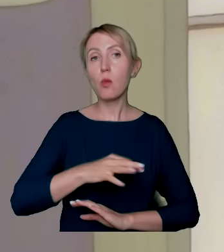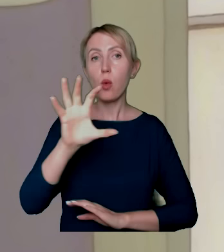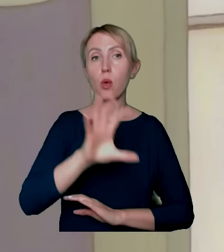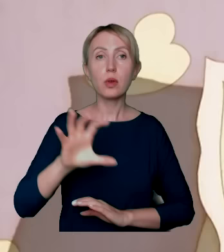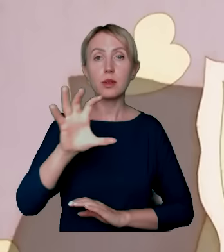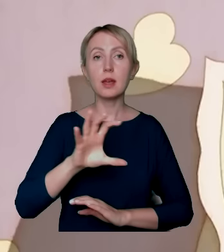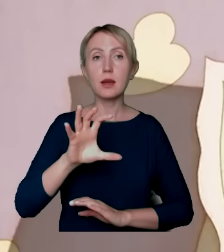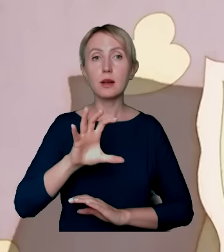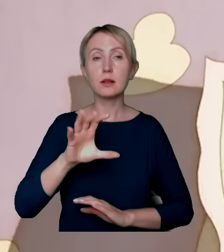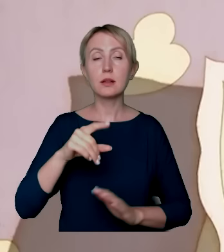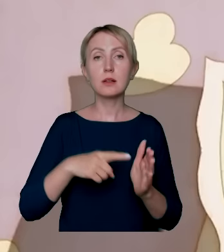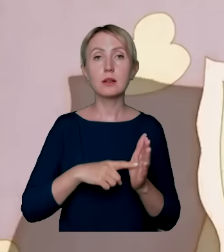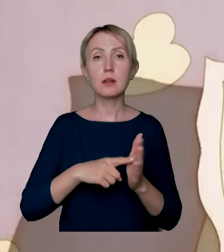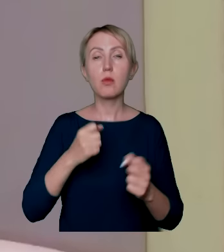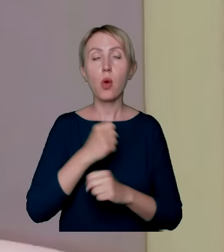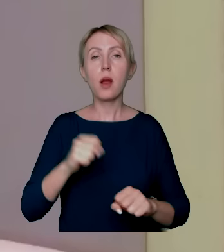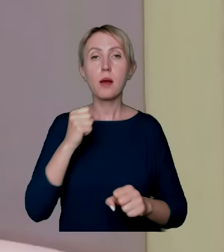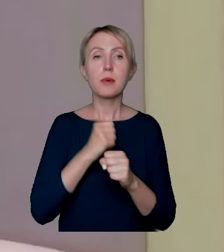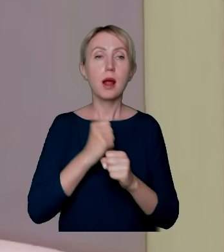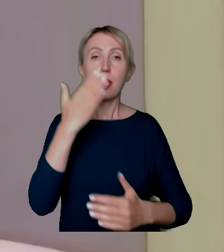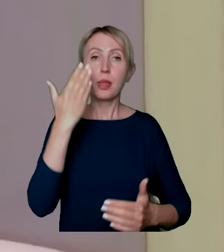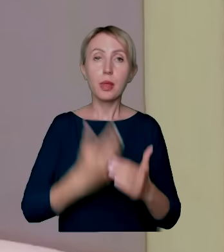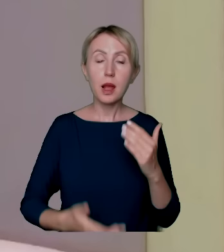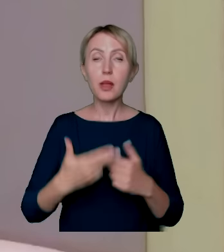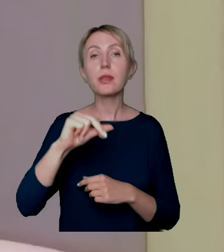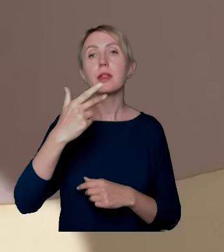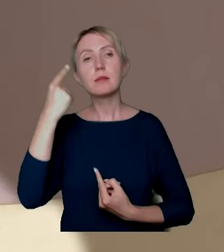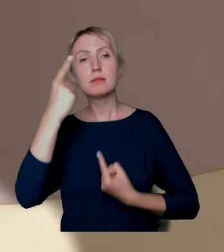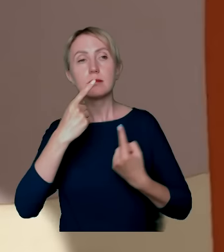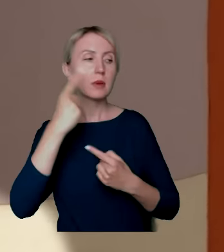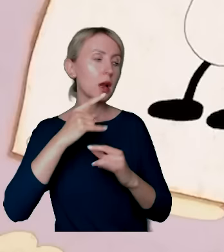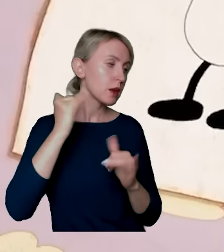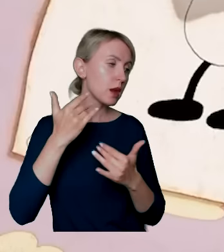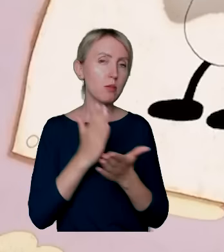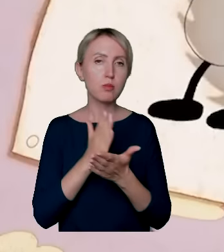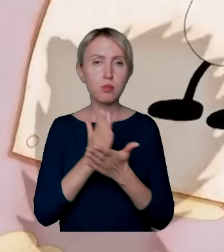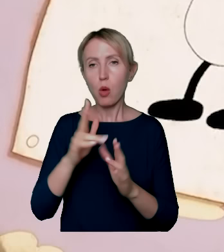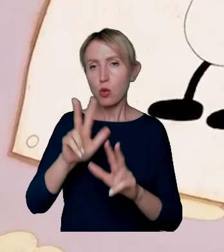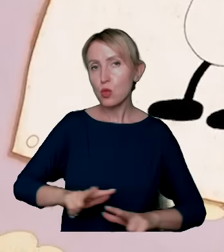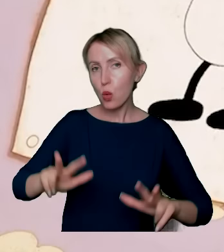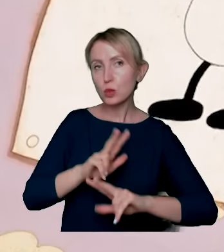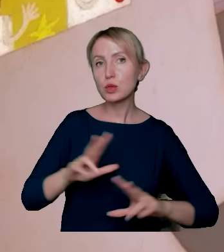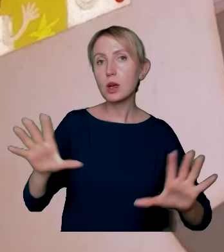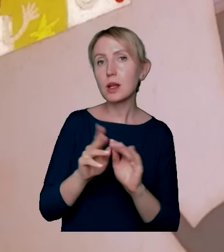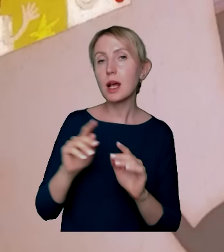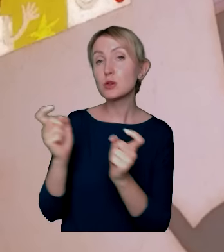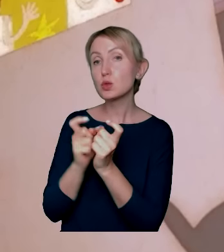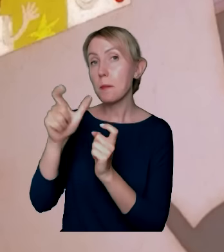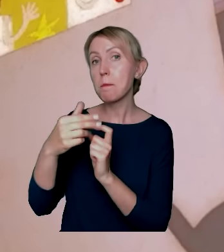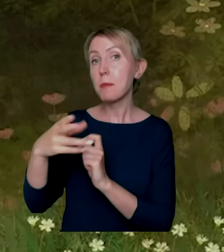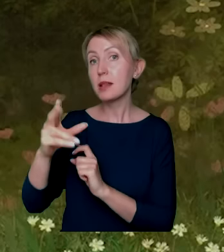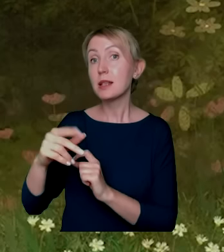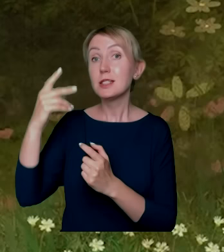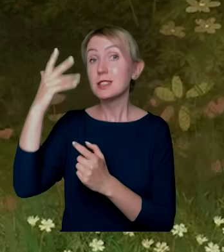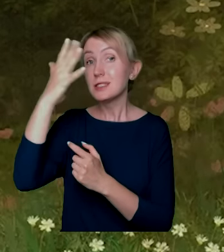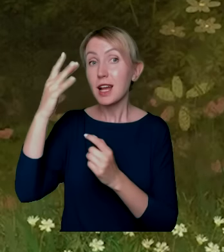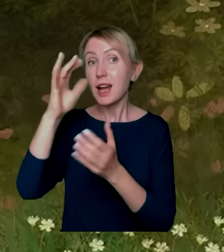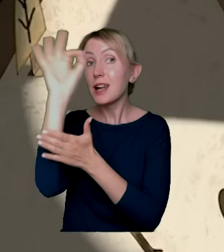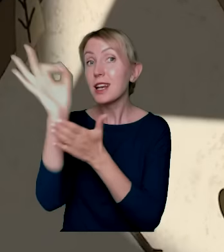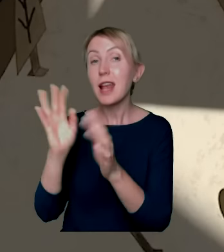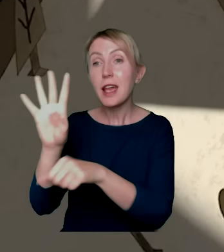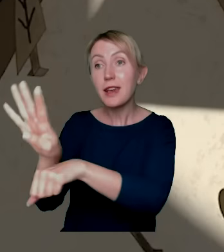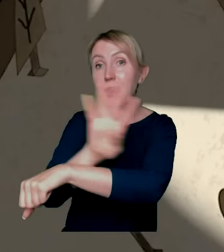głównej bohaterki traci pracę w fabryce, Nina obmyśla plan, jak pomóc twojej rodzinie. Wraz z sąsiadem Medim oraz zaczarowanym rysunkowym Jerzem